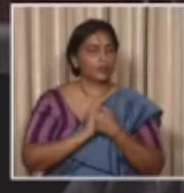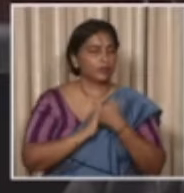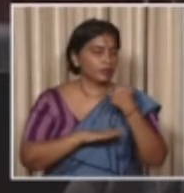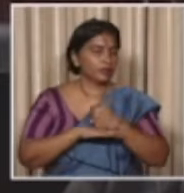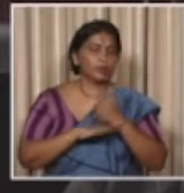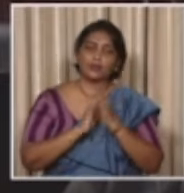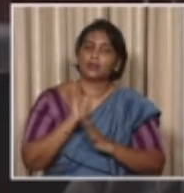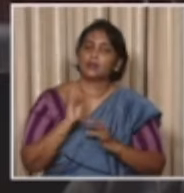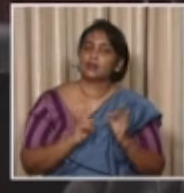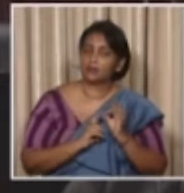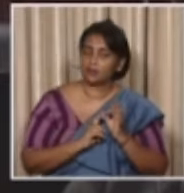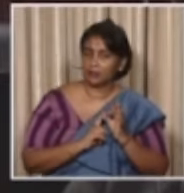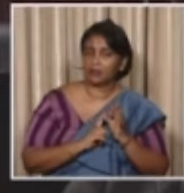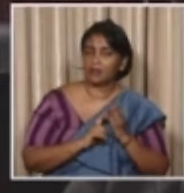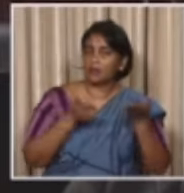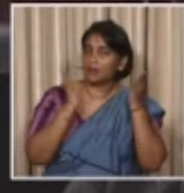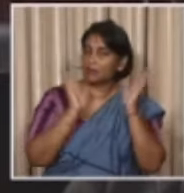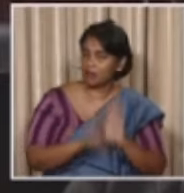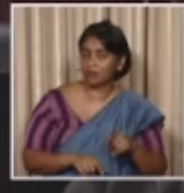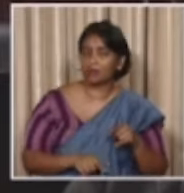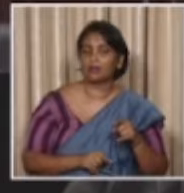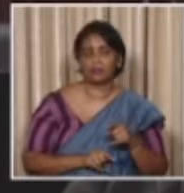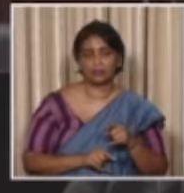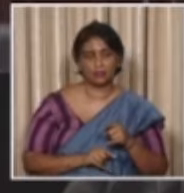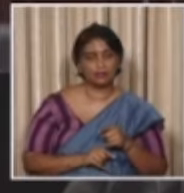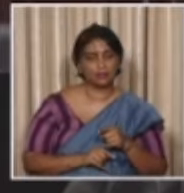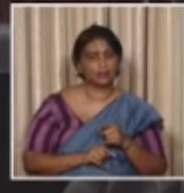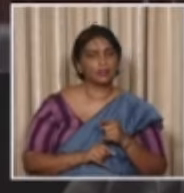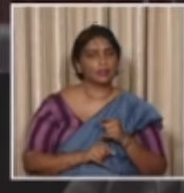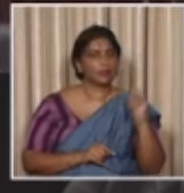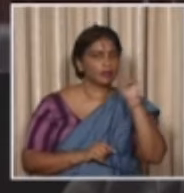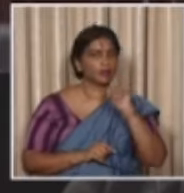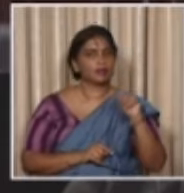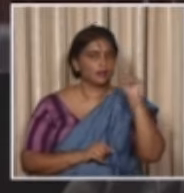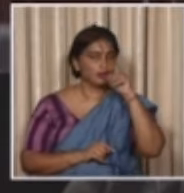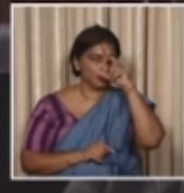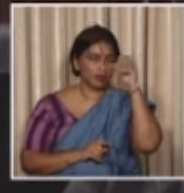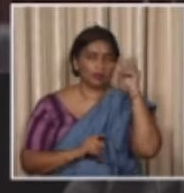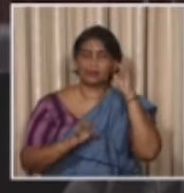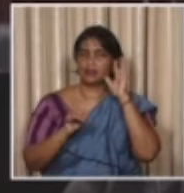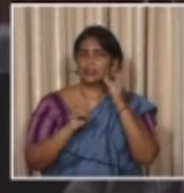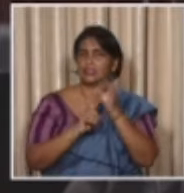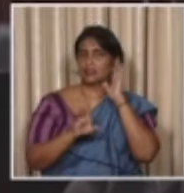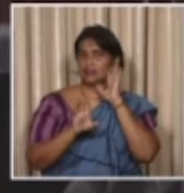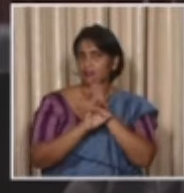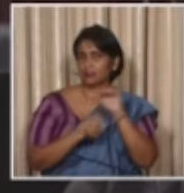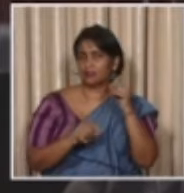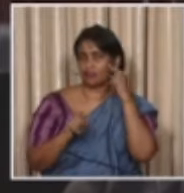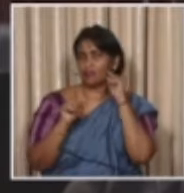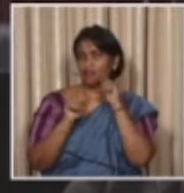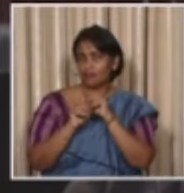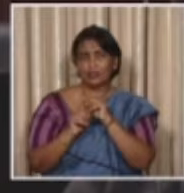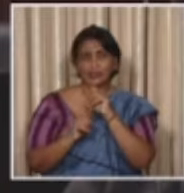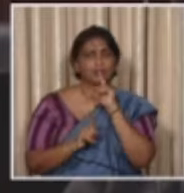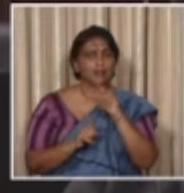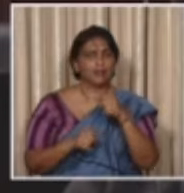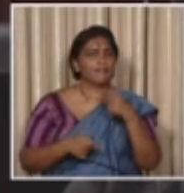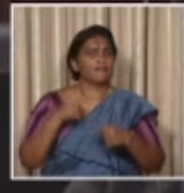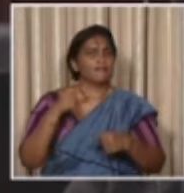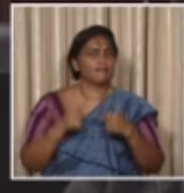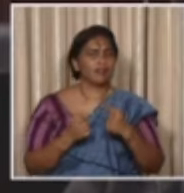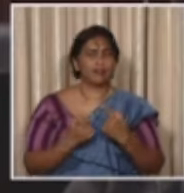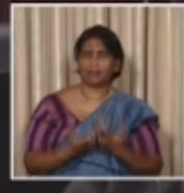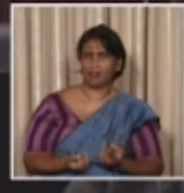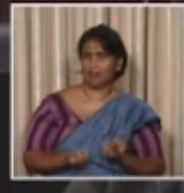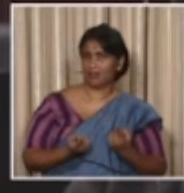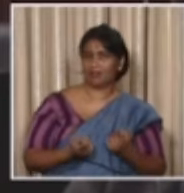මූලාසනාරුවේ මන්ත්‍රීතුමනි අවසාන වශයෙන් මේ මෛත්‍රීපාල ජනාධිපතිතුමාගේ ප්‍රකාශකගෙන වචනයක් කතා නොකළොත් මේ විවාදයේදී අපි අඩුවක්